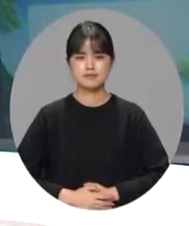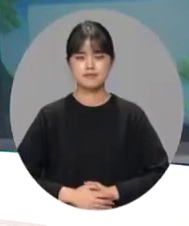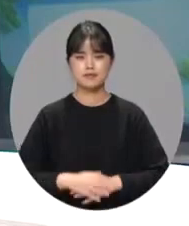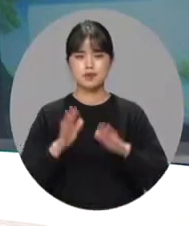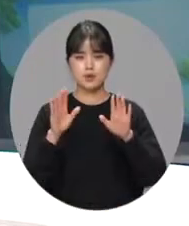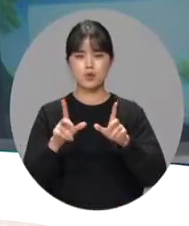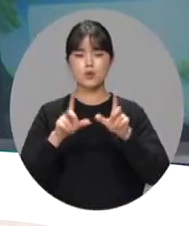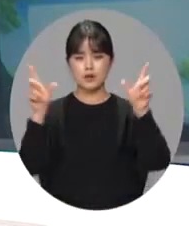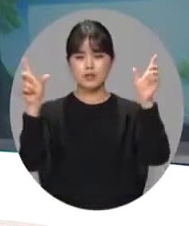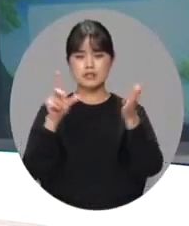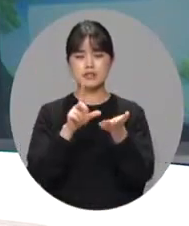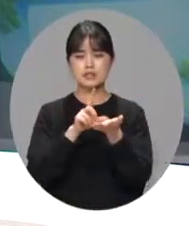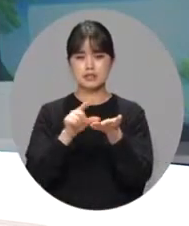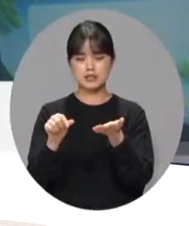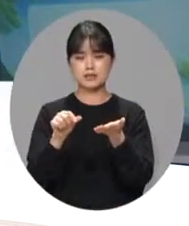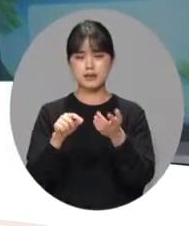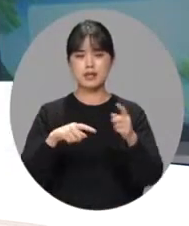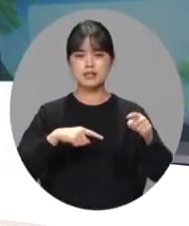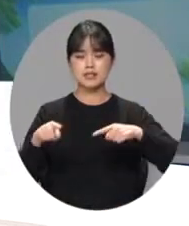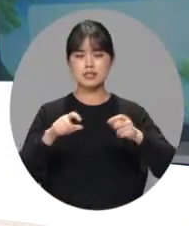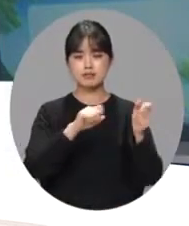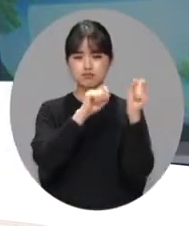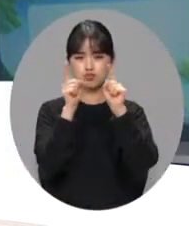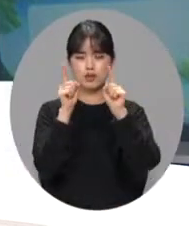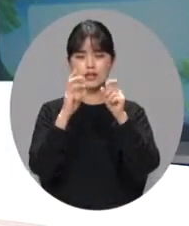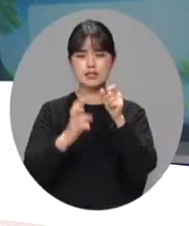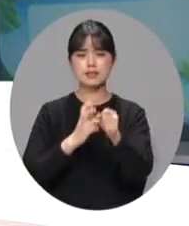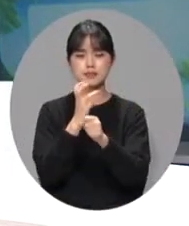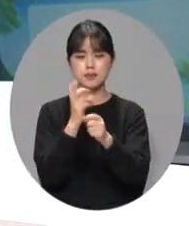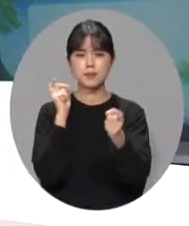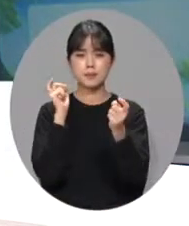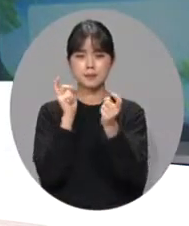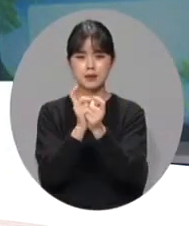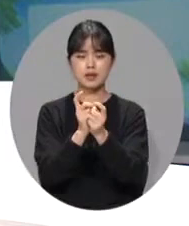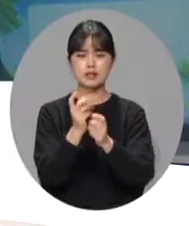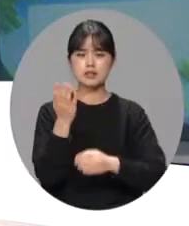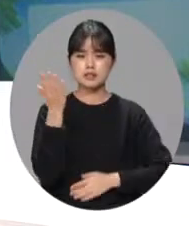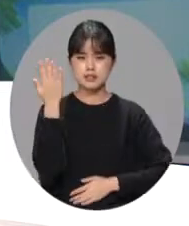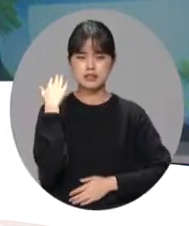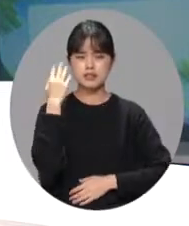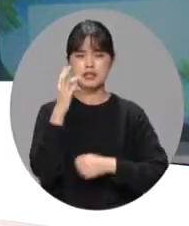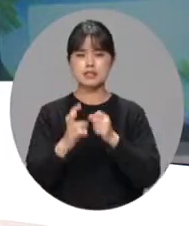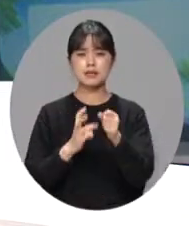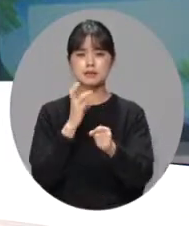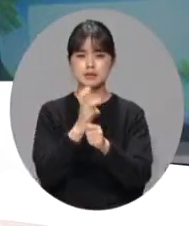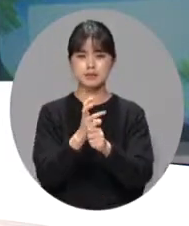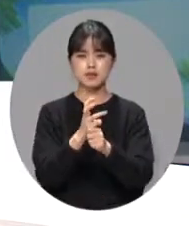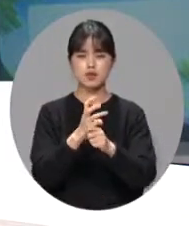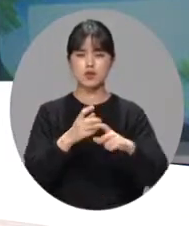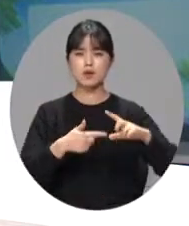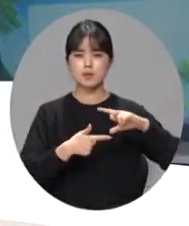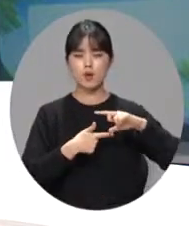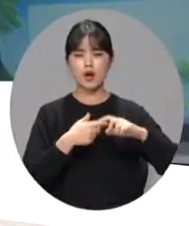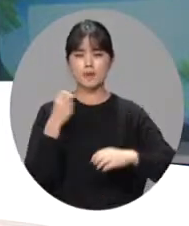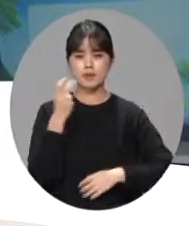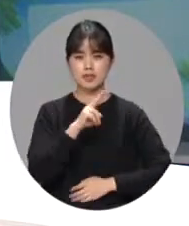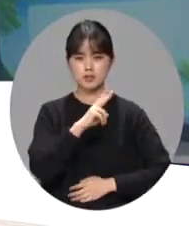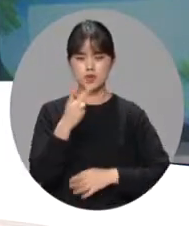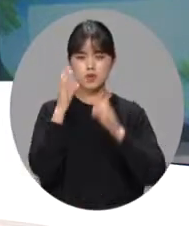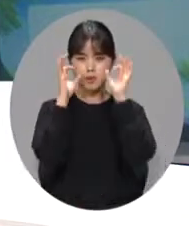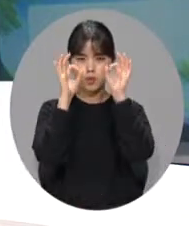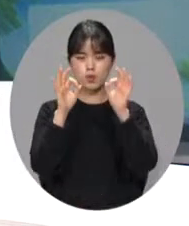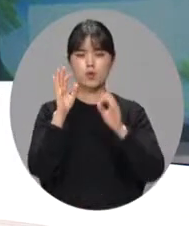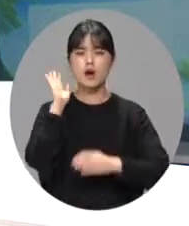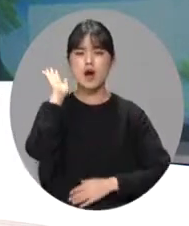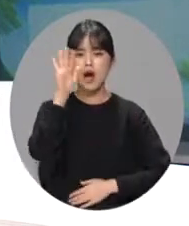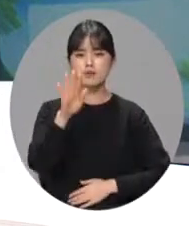올해는 지방자치가 부활한 지 30년을 맞는 해입니다. 지난 지방자치 30년의 명암을 되짚어보고 앞으로의